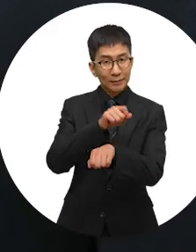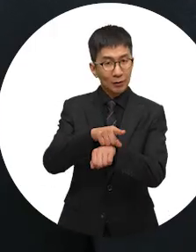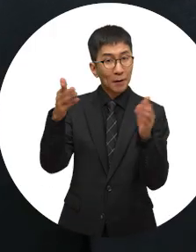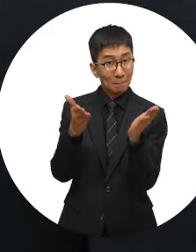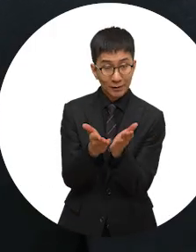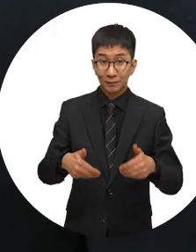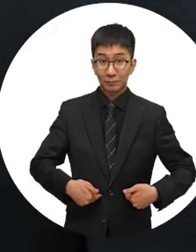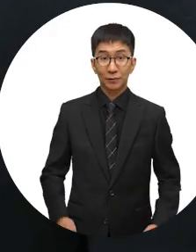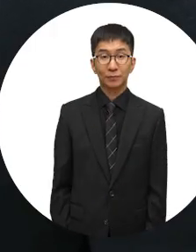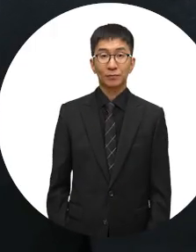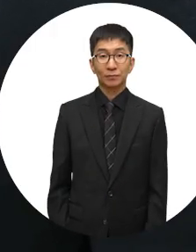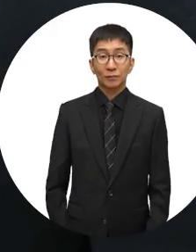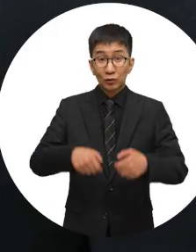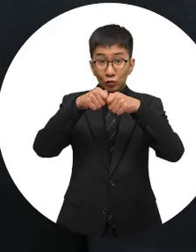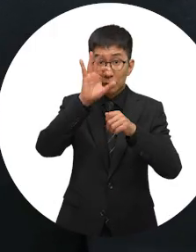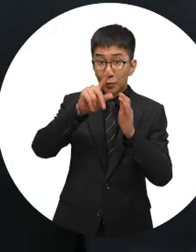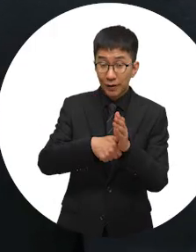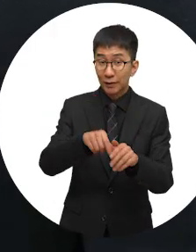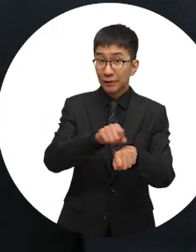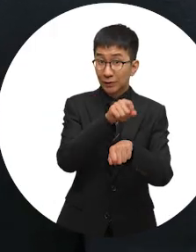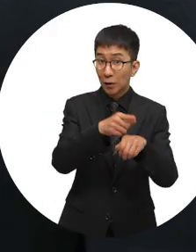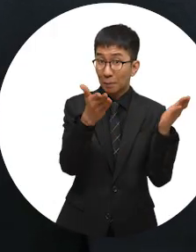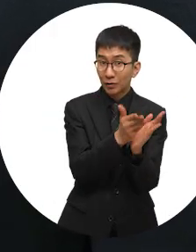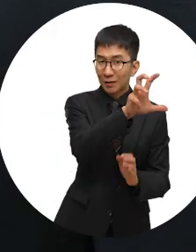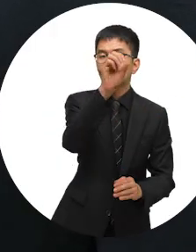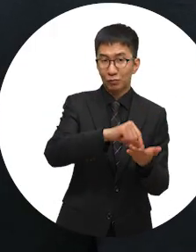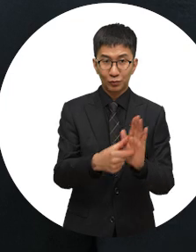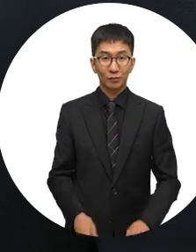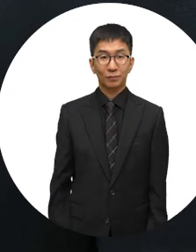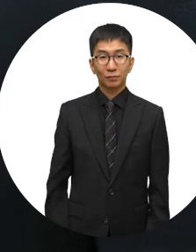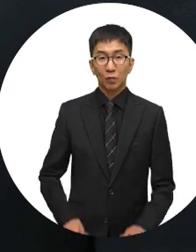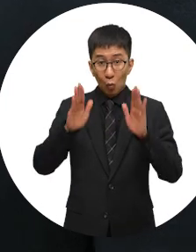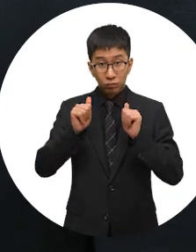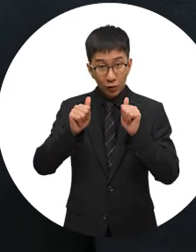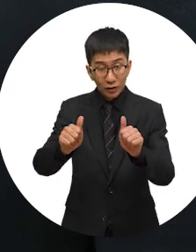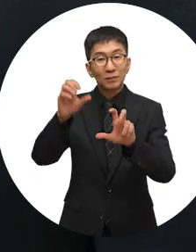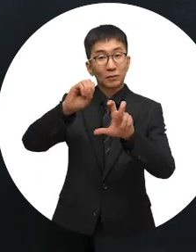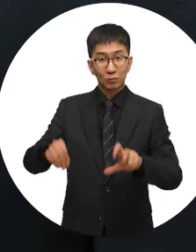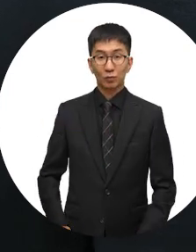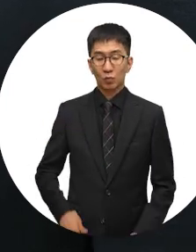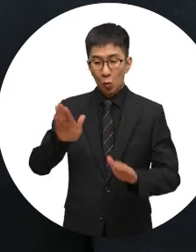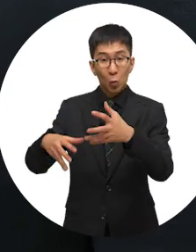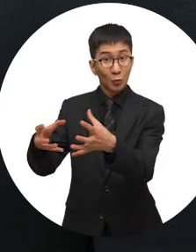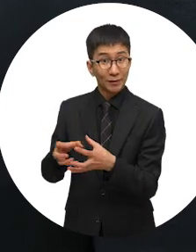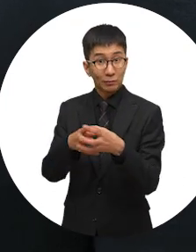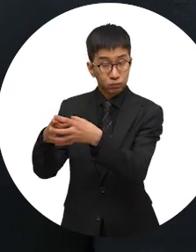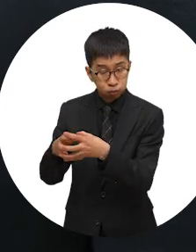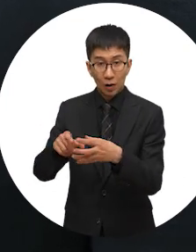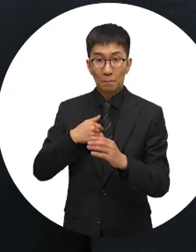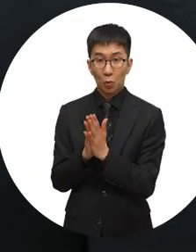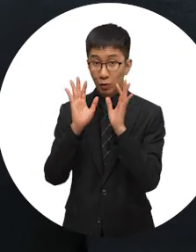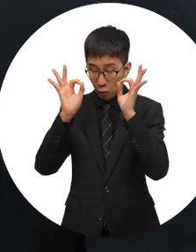이루어집니다. 구체적으로 계열 적합성이 35%로 가장 높은 비율을 차지하며 학업 성취 수준 25%, 공동체